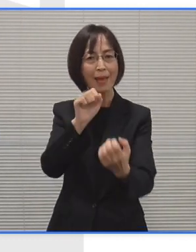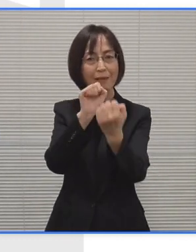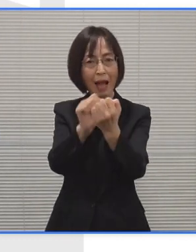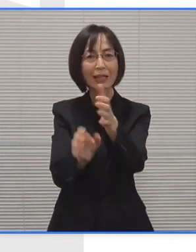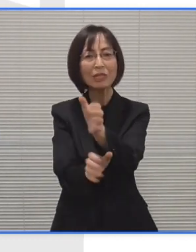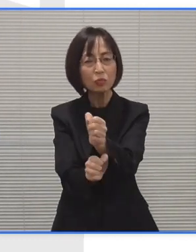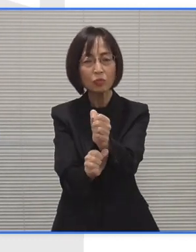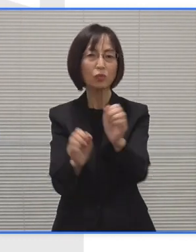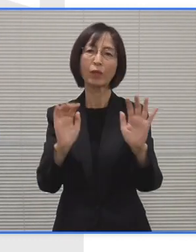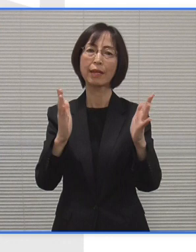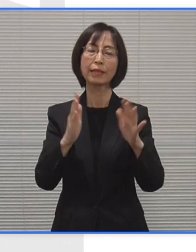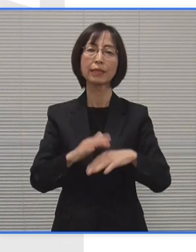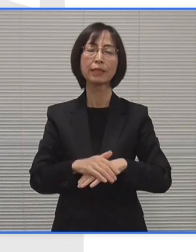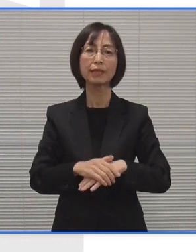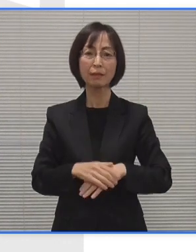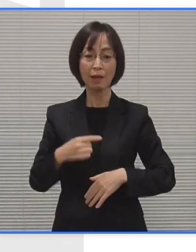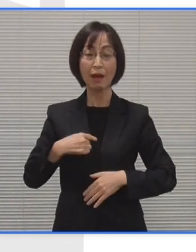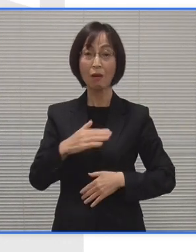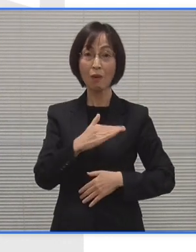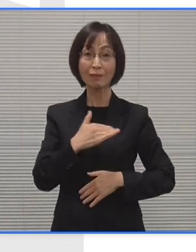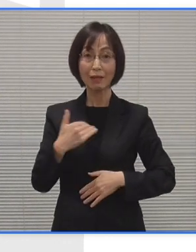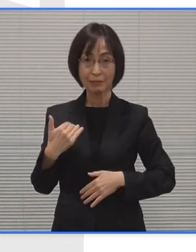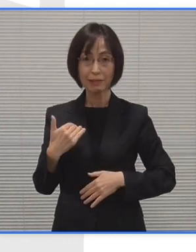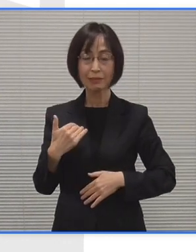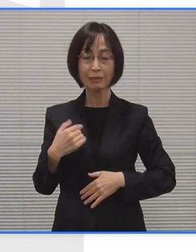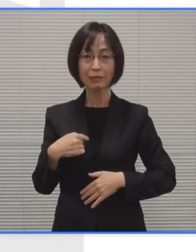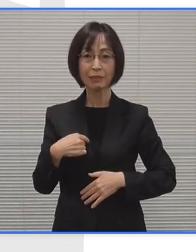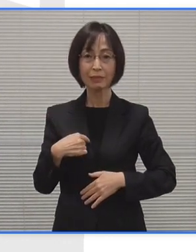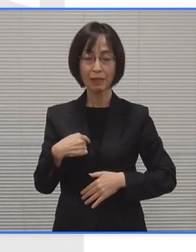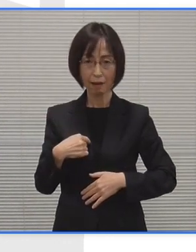ども、私たちからですね、